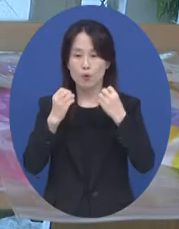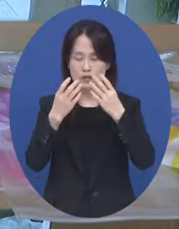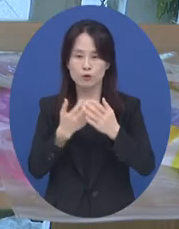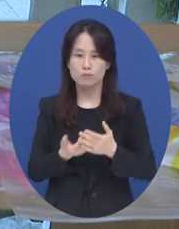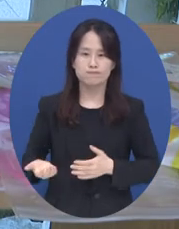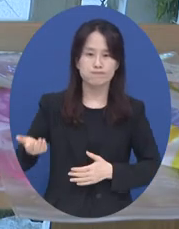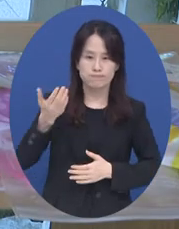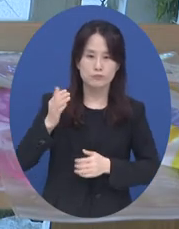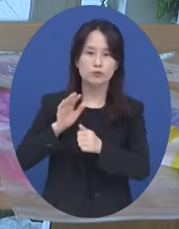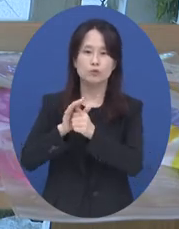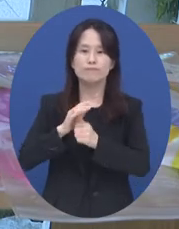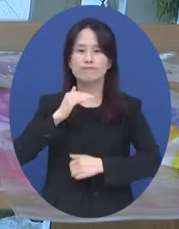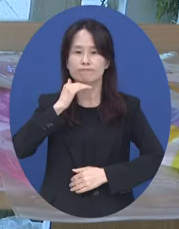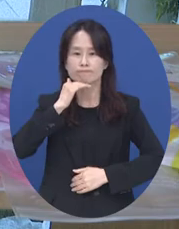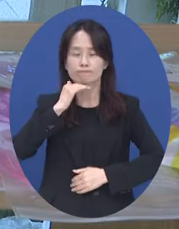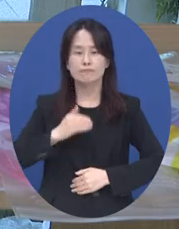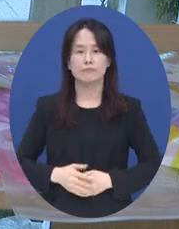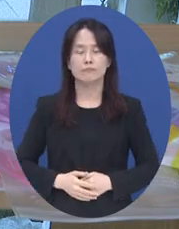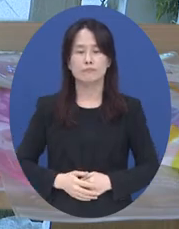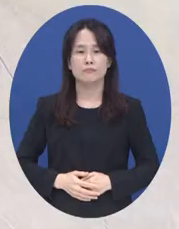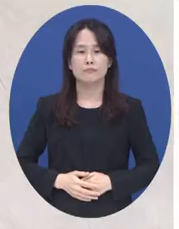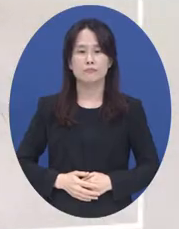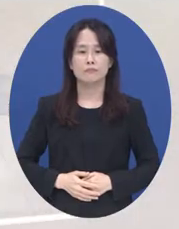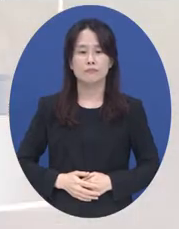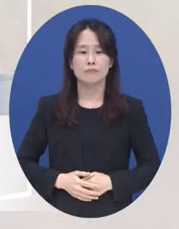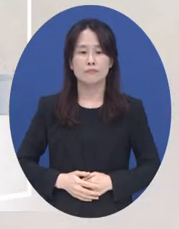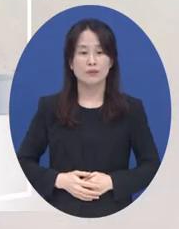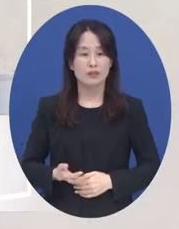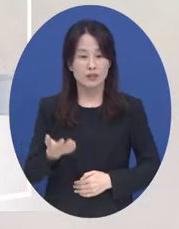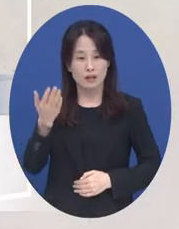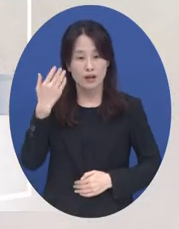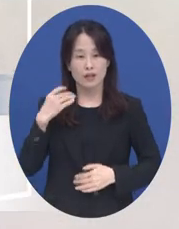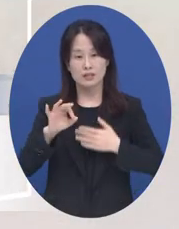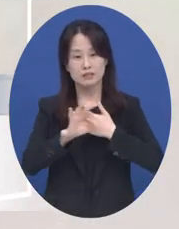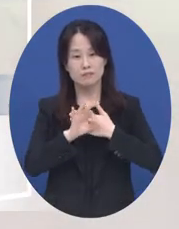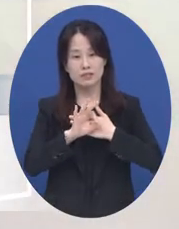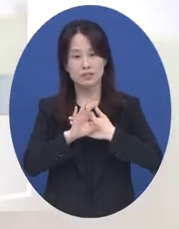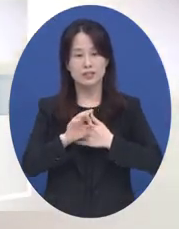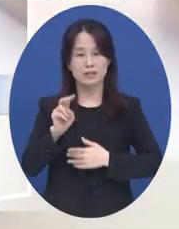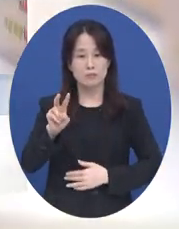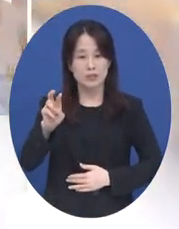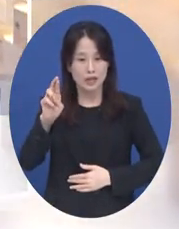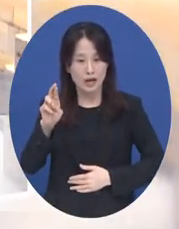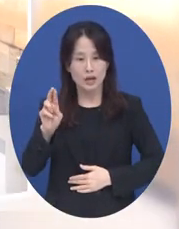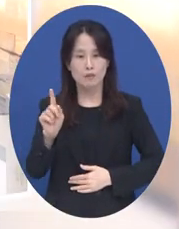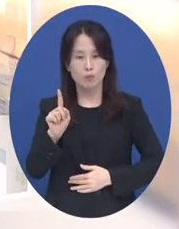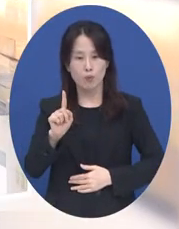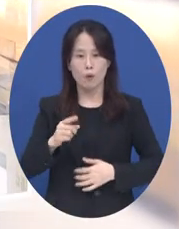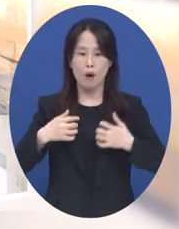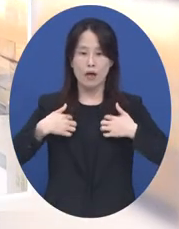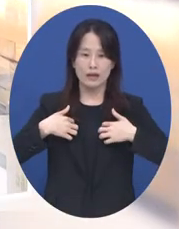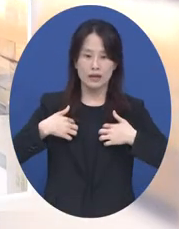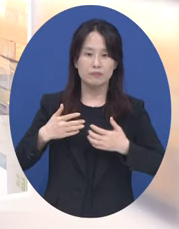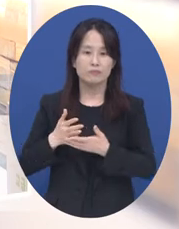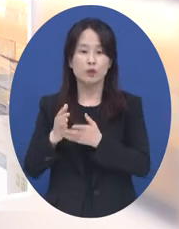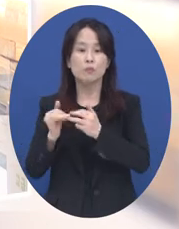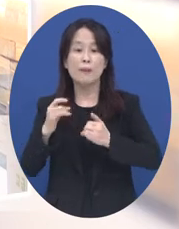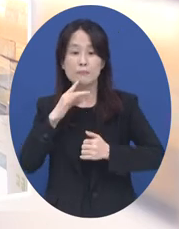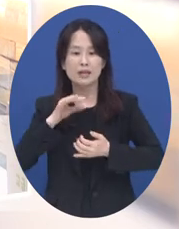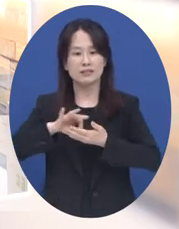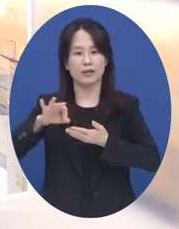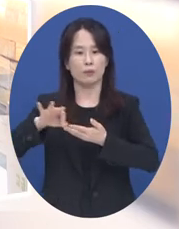성장 동력을 제공하길 기대하고 있습니다. 기존에는 가상 증강현실이 게임 분야나